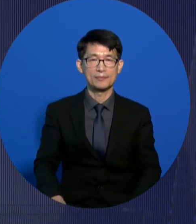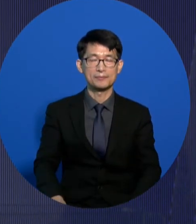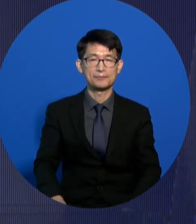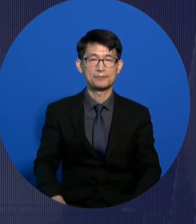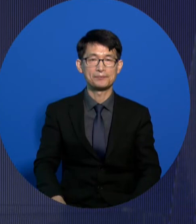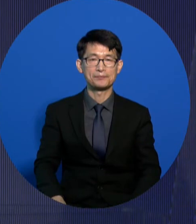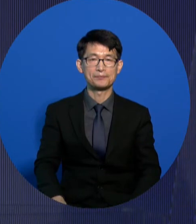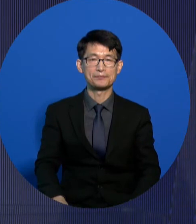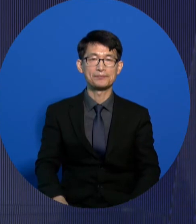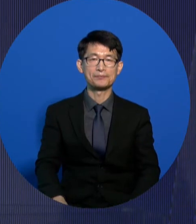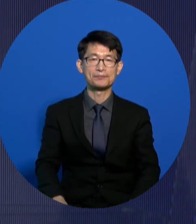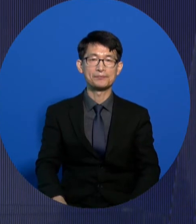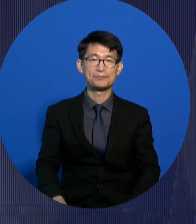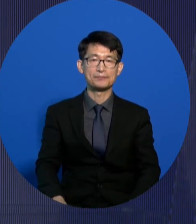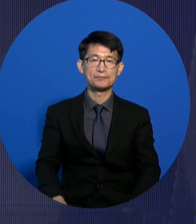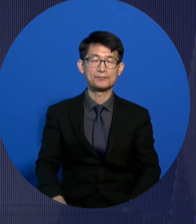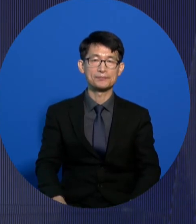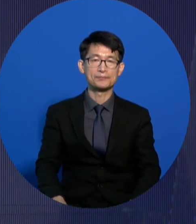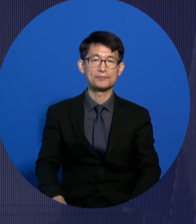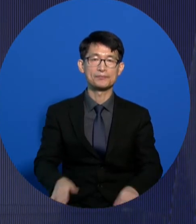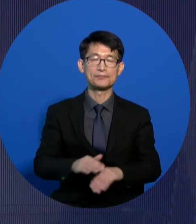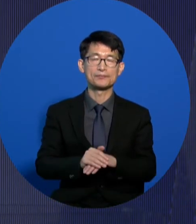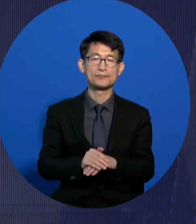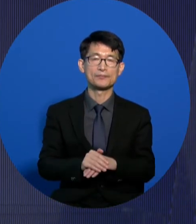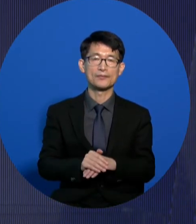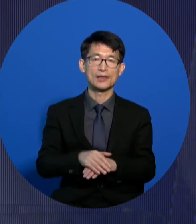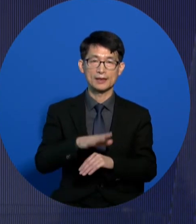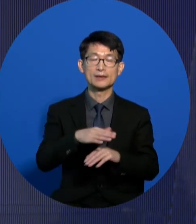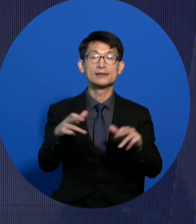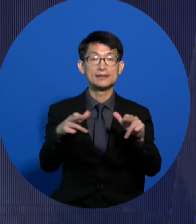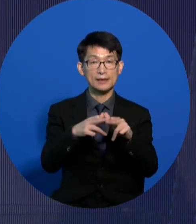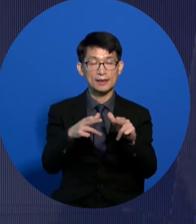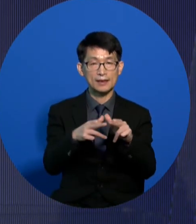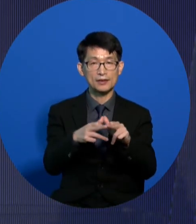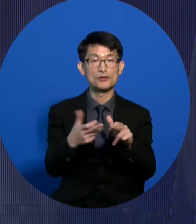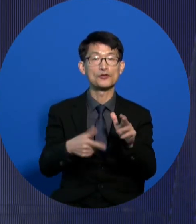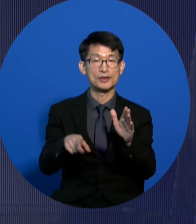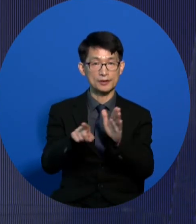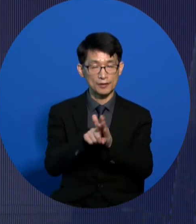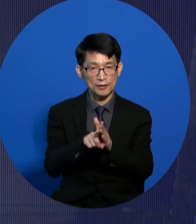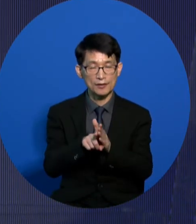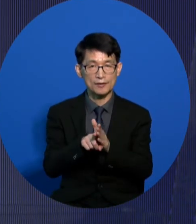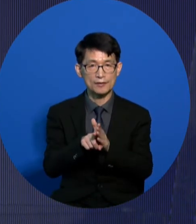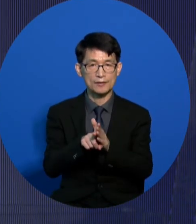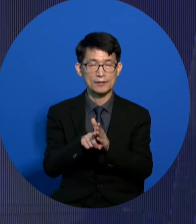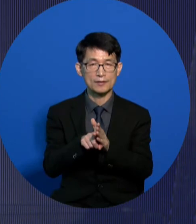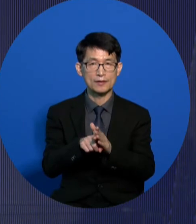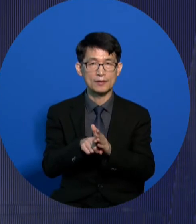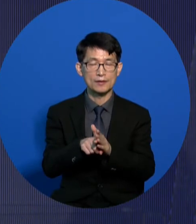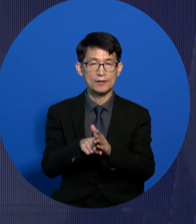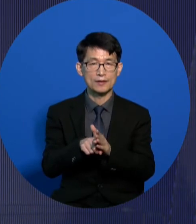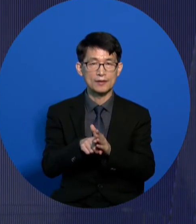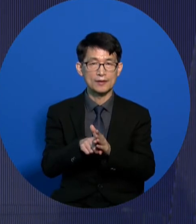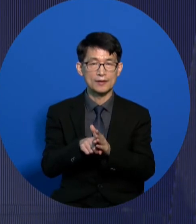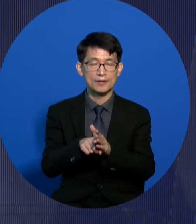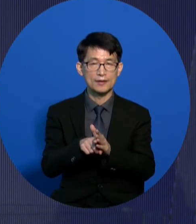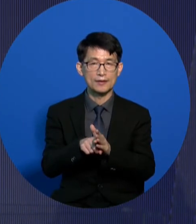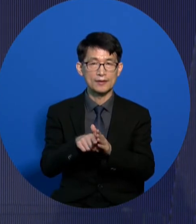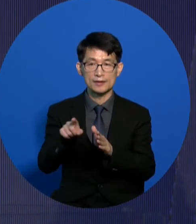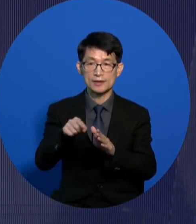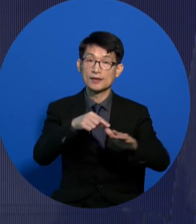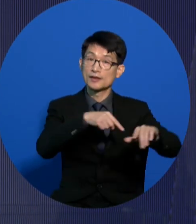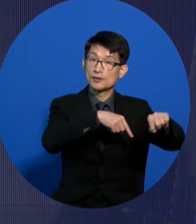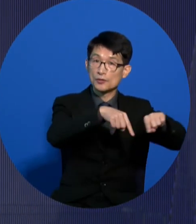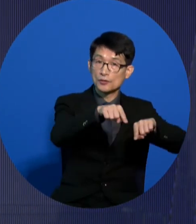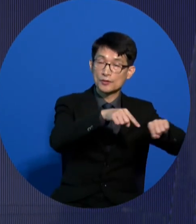있지만은 그만큼 장애인들을 어떻게 보면은 전시품으로 또 자기